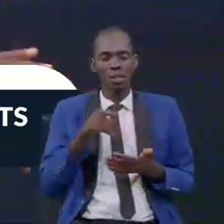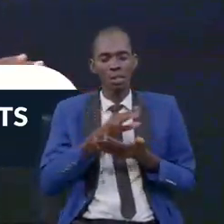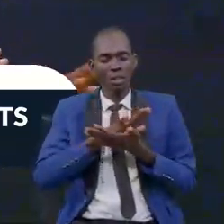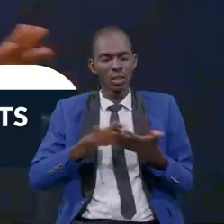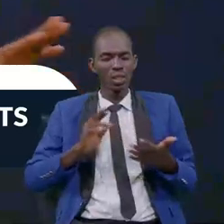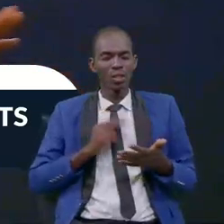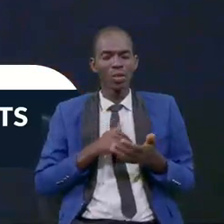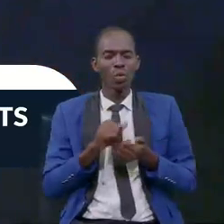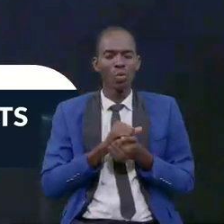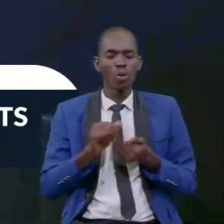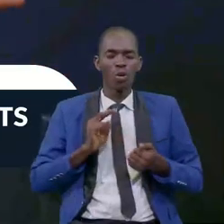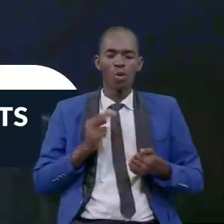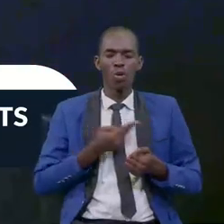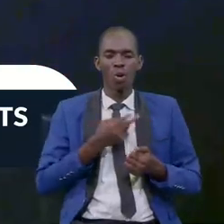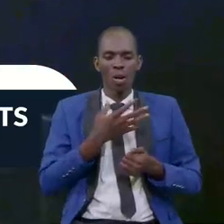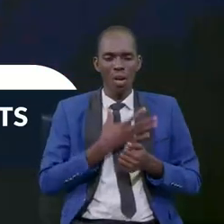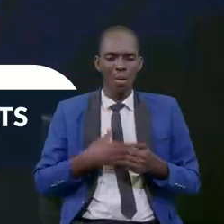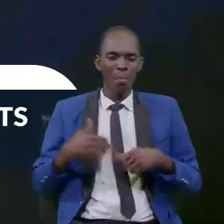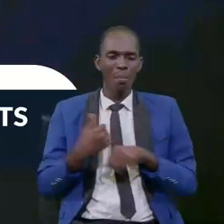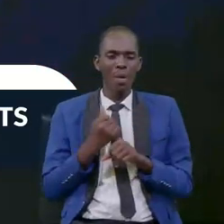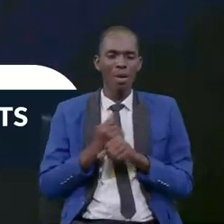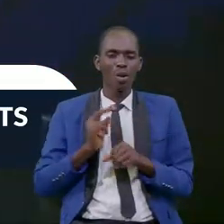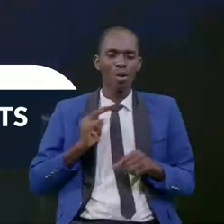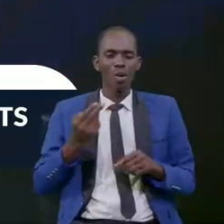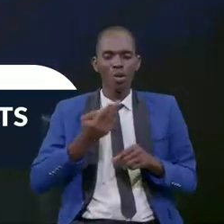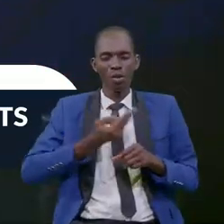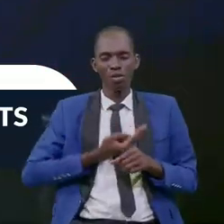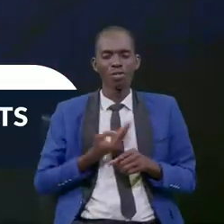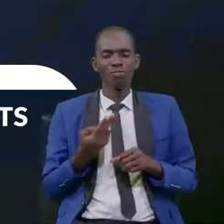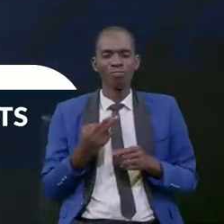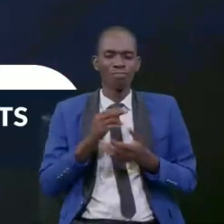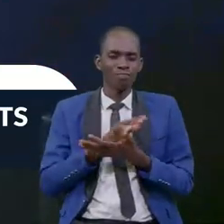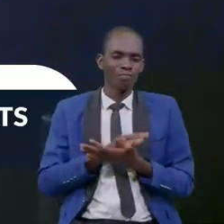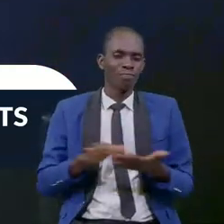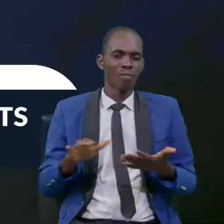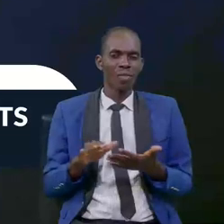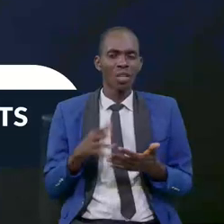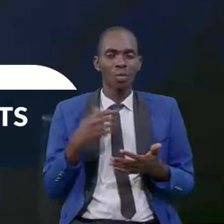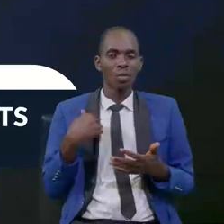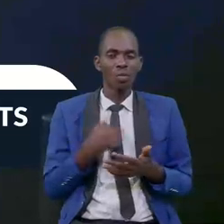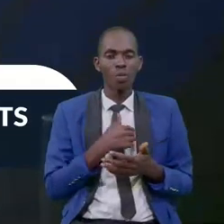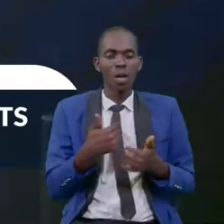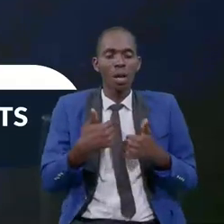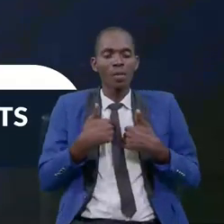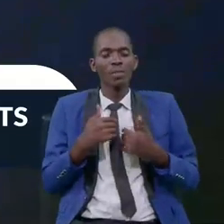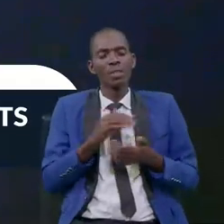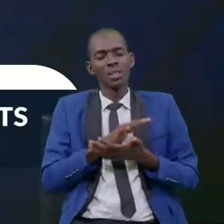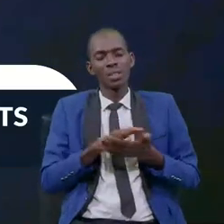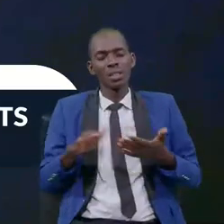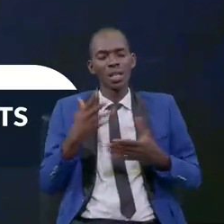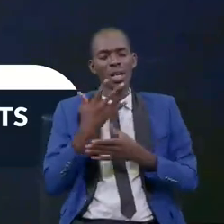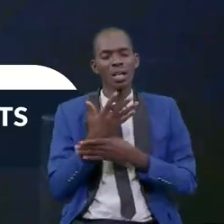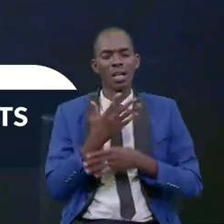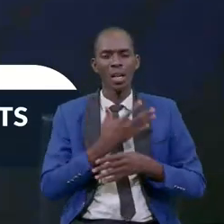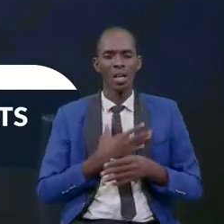transformé, il nous a purifié, il nous a sanctifié. Nous avons les mains innocentes, les mains pures et les cœurs